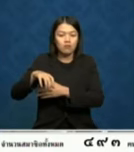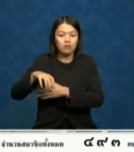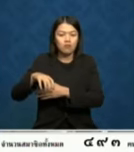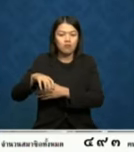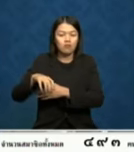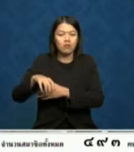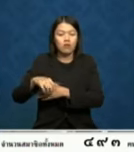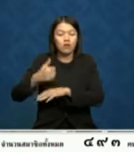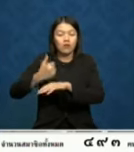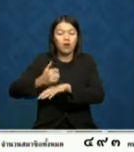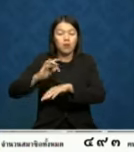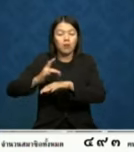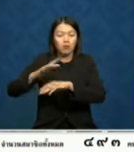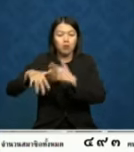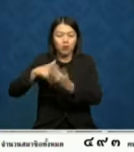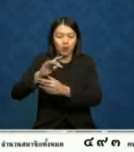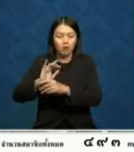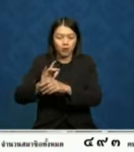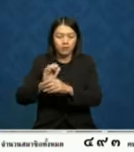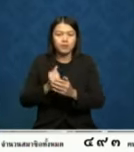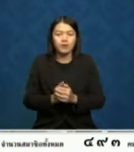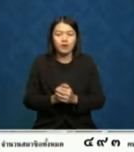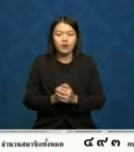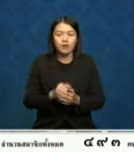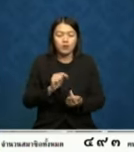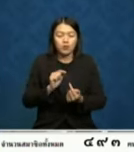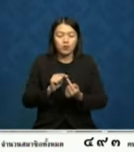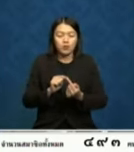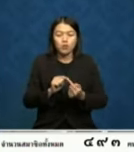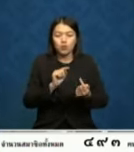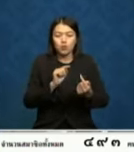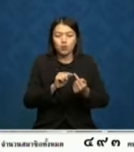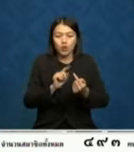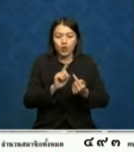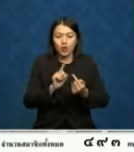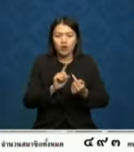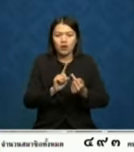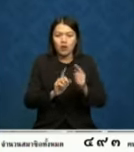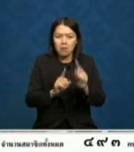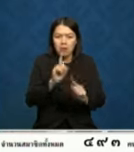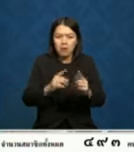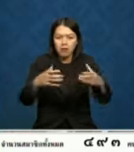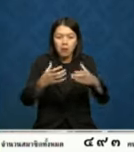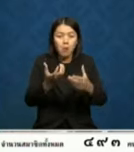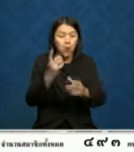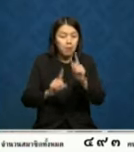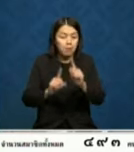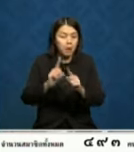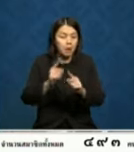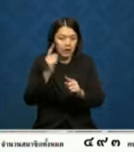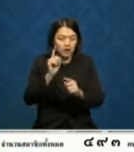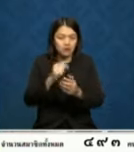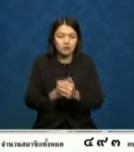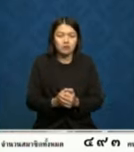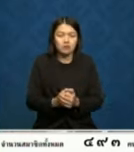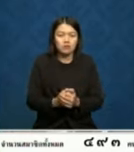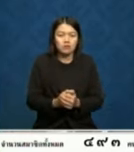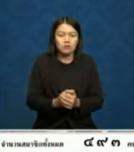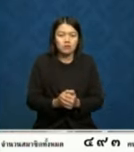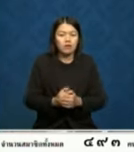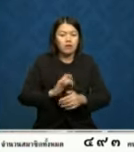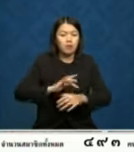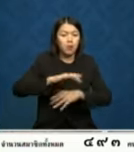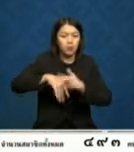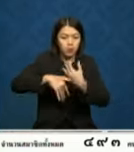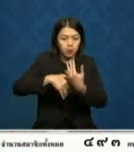ทรัพยาธรรมชาติและสิ่งแวดล้อมครับในเรื่องของตัวชี้วัดมาดูในส่วนที่ 3นะครับทรัพยากรธรรมชาติและ